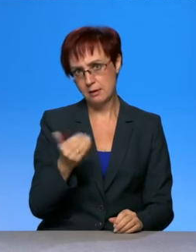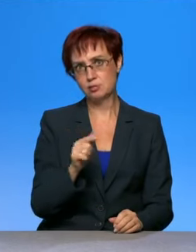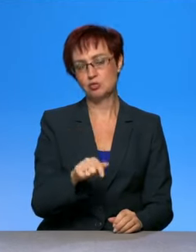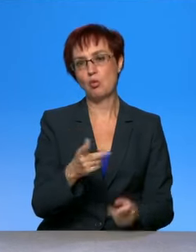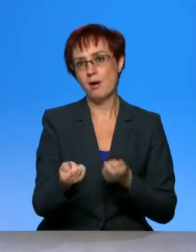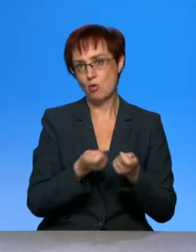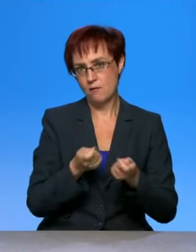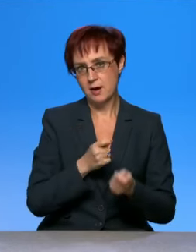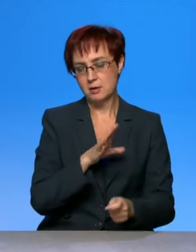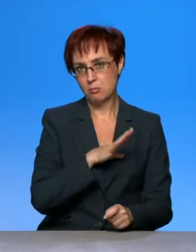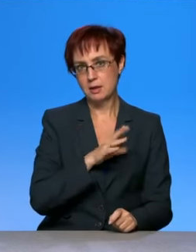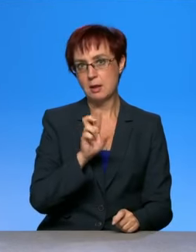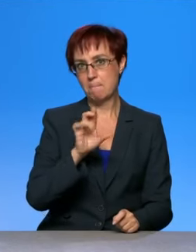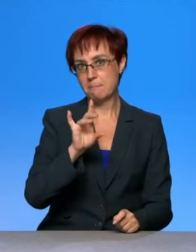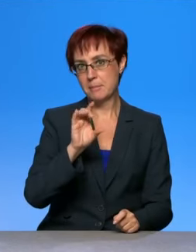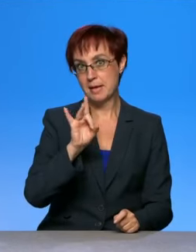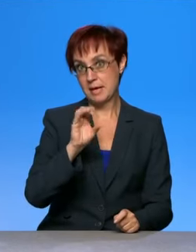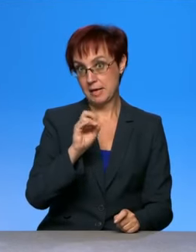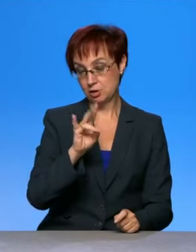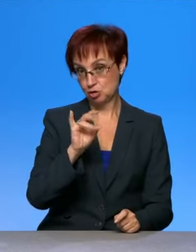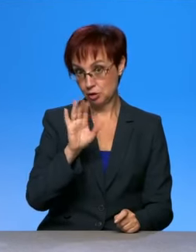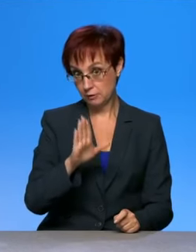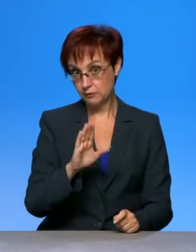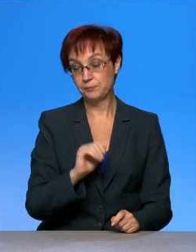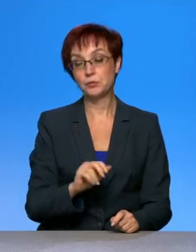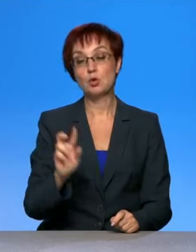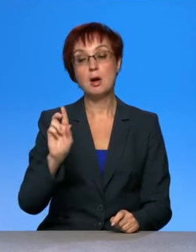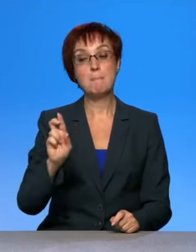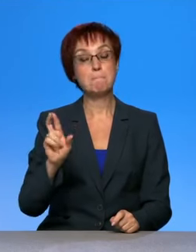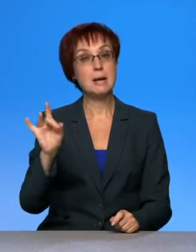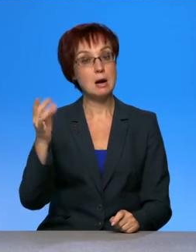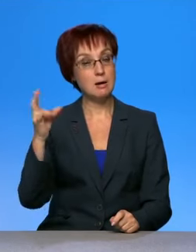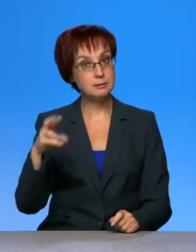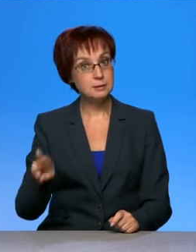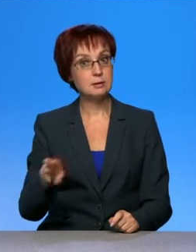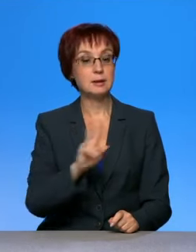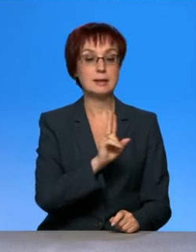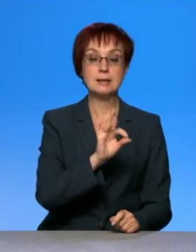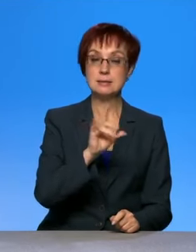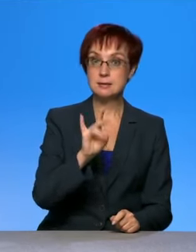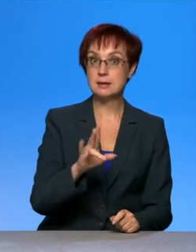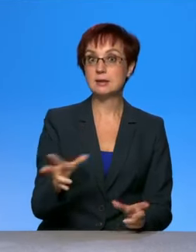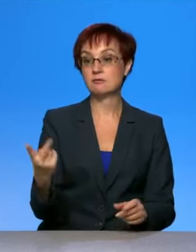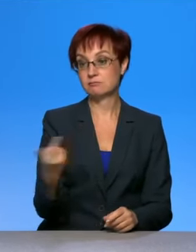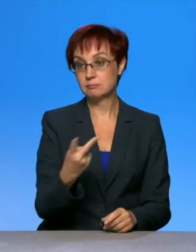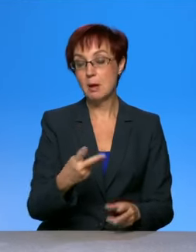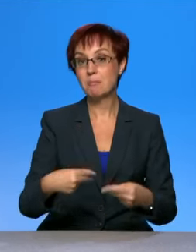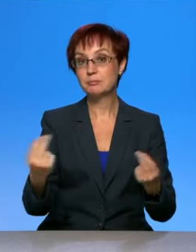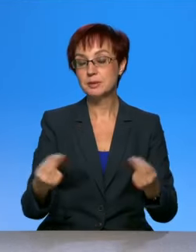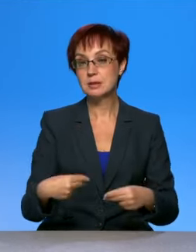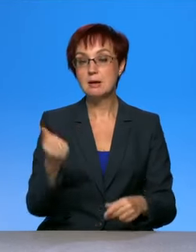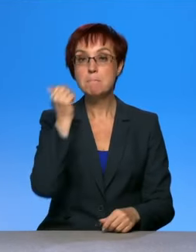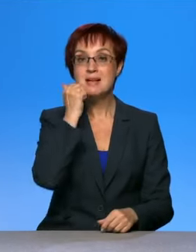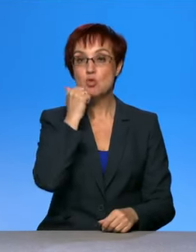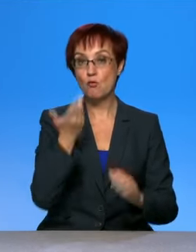правительства косыгино и с ним они подписали в семидесятом году Московский договор который подвёл в определённом